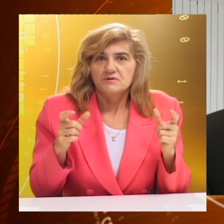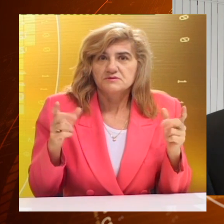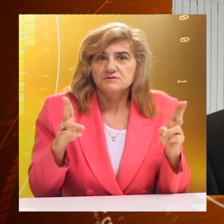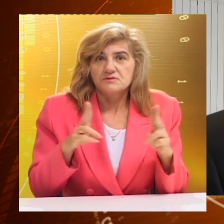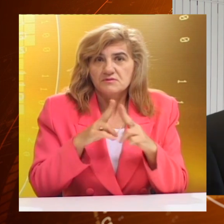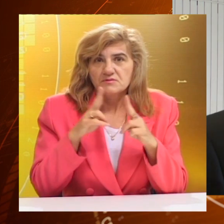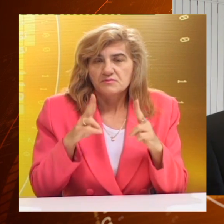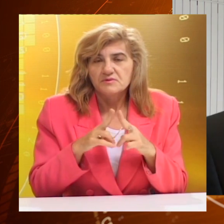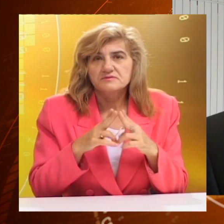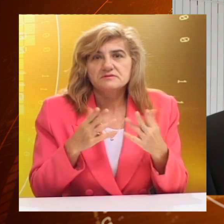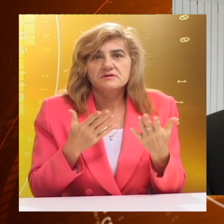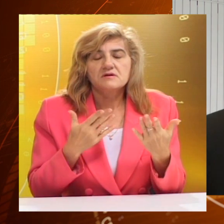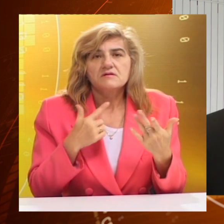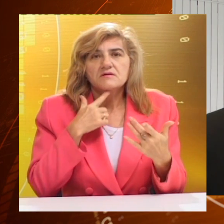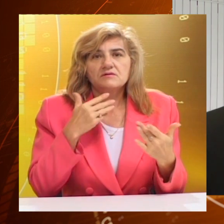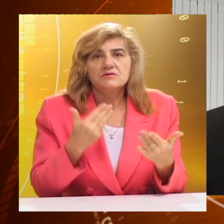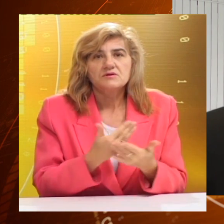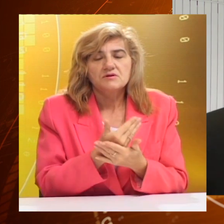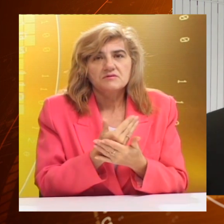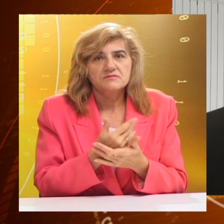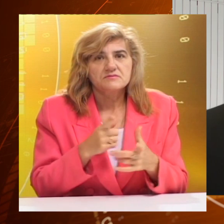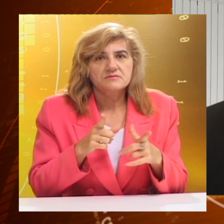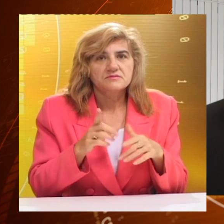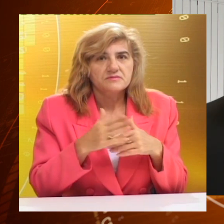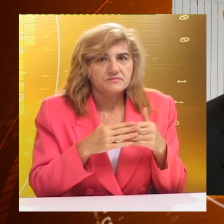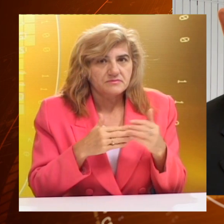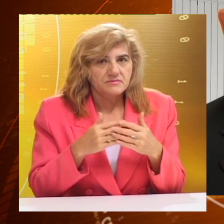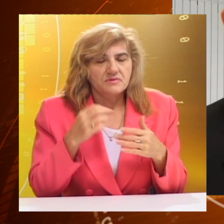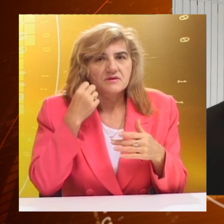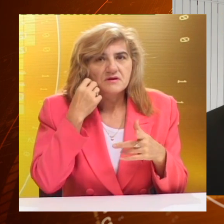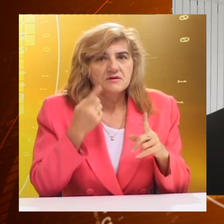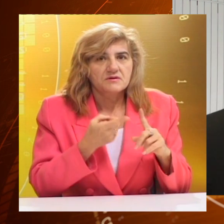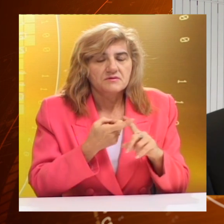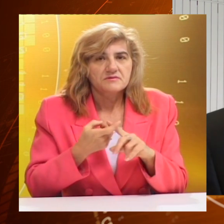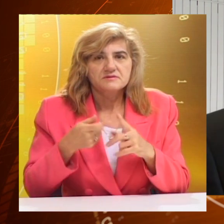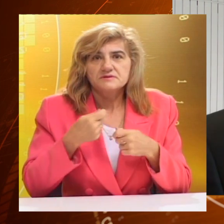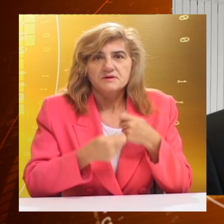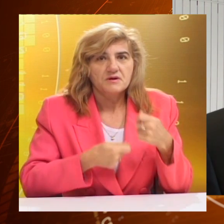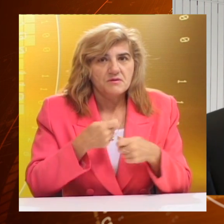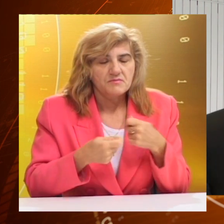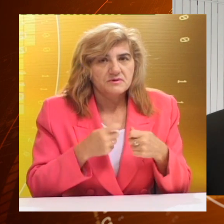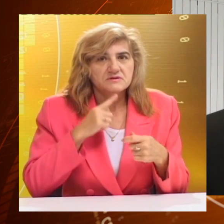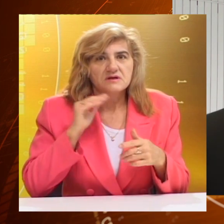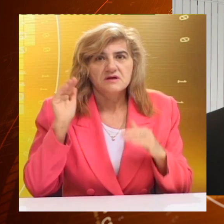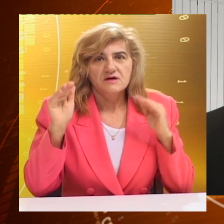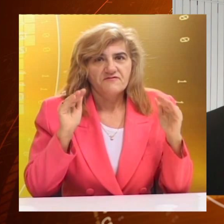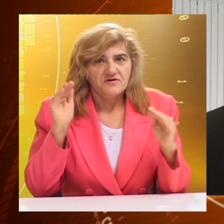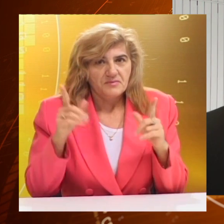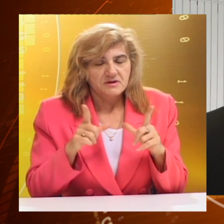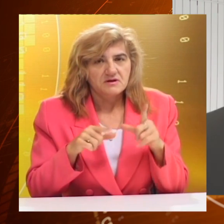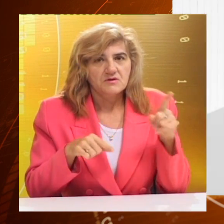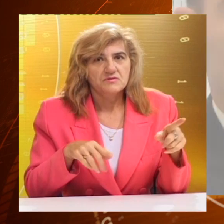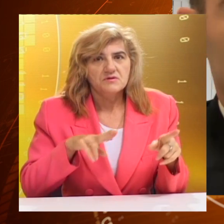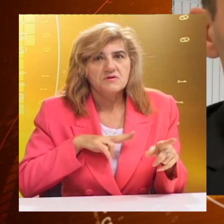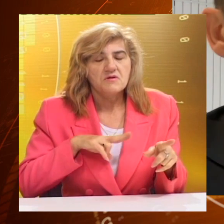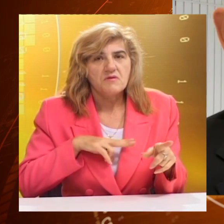druženja, novih poznanstava i naravno najnovija saznanja kada je u pitanju poslovna ekonomija, menadžment i poslovna